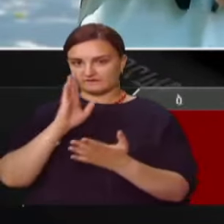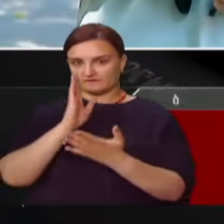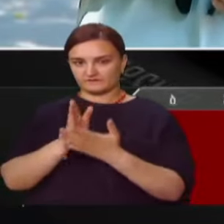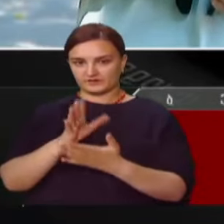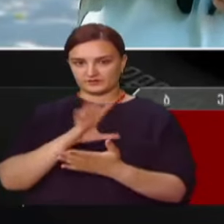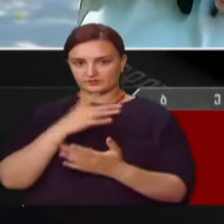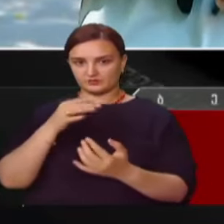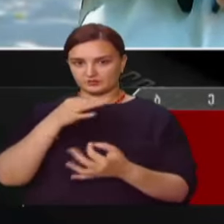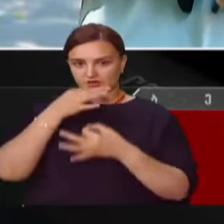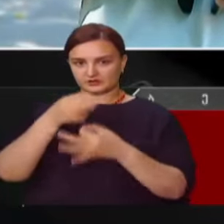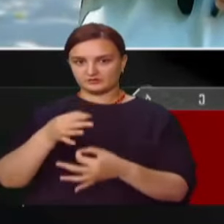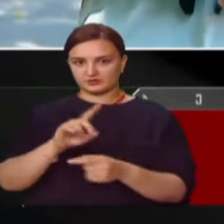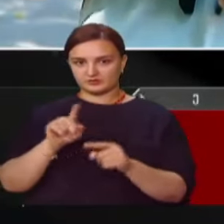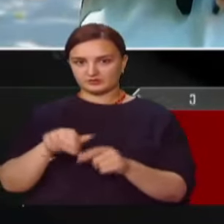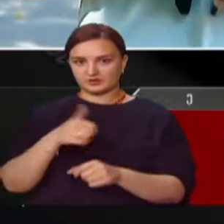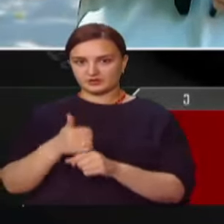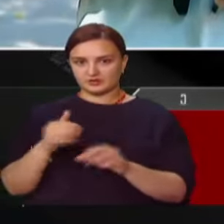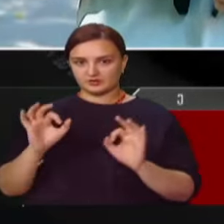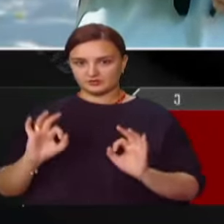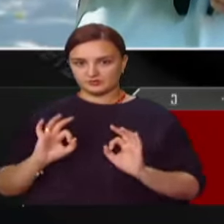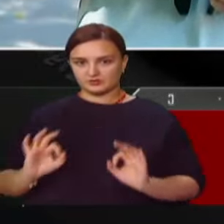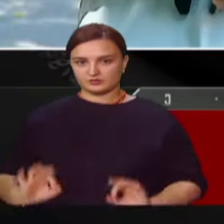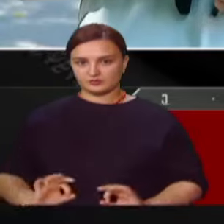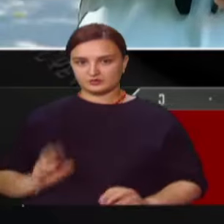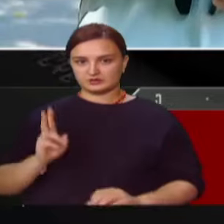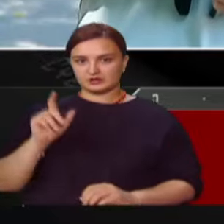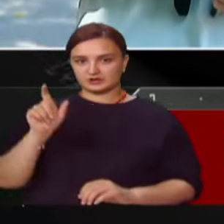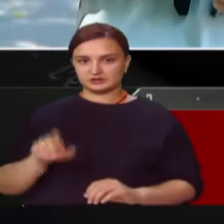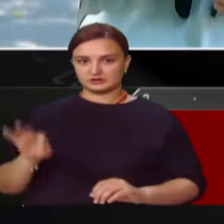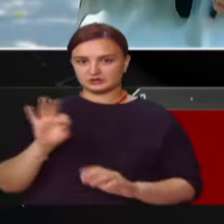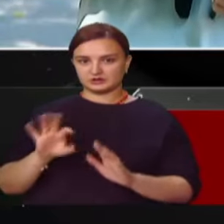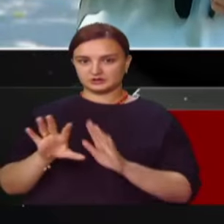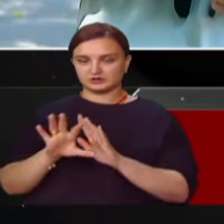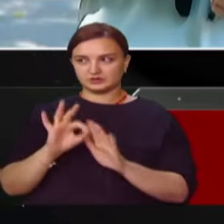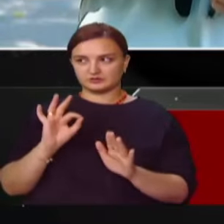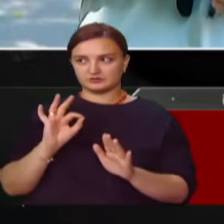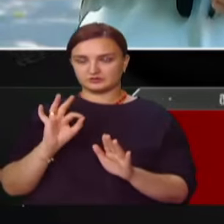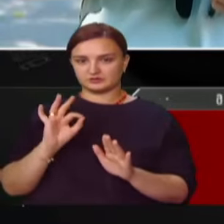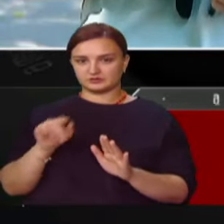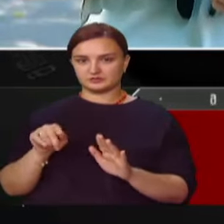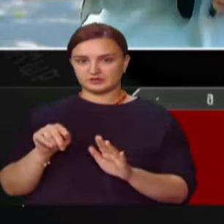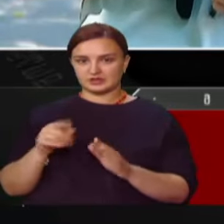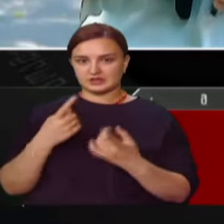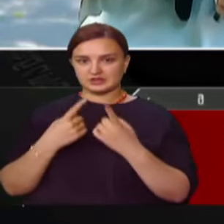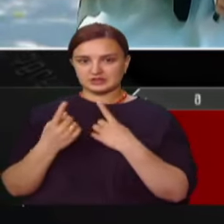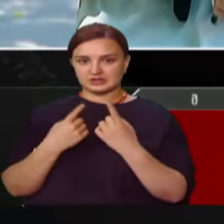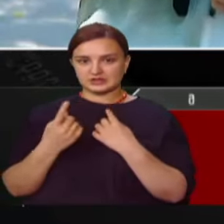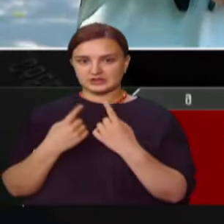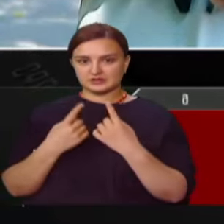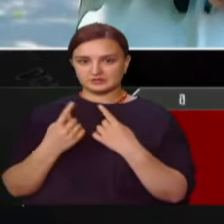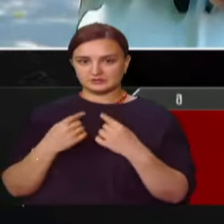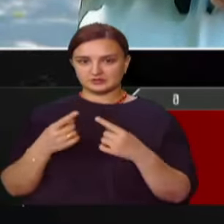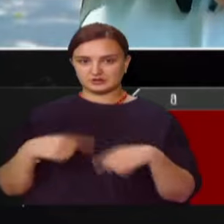გადაიცემოდა. შეგახსენებთ, რომ გენერალური პროკურორის კანდიდატურის შესარჩევად აპლიკანტებთან გასაუბრება საპროკურორო